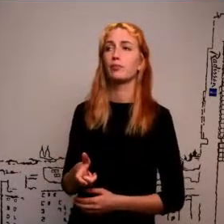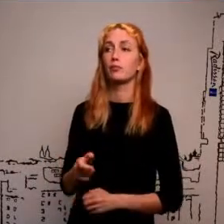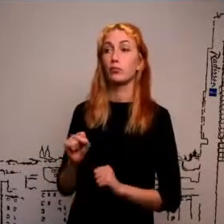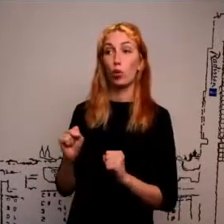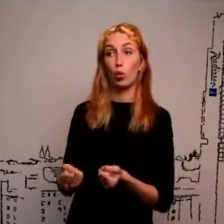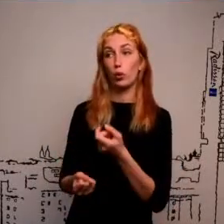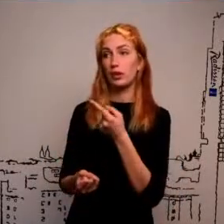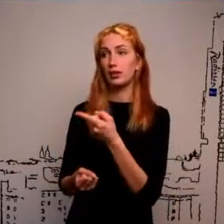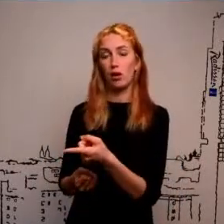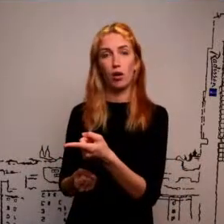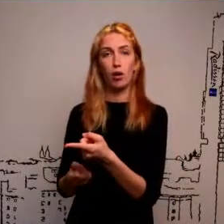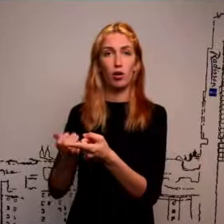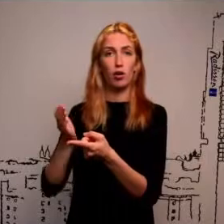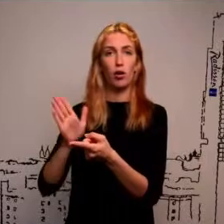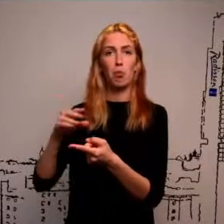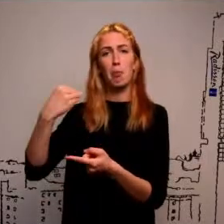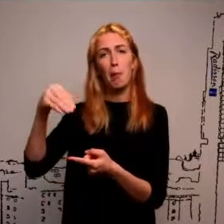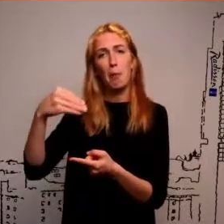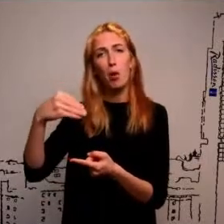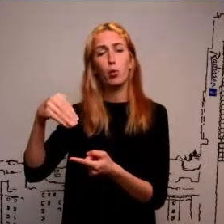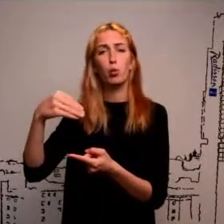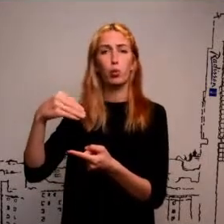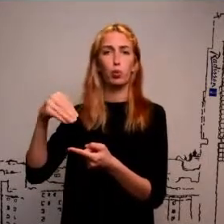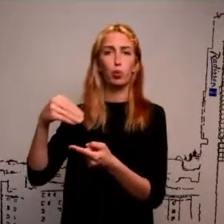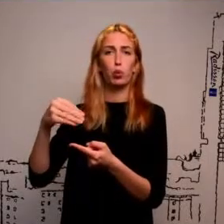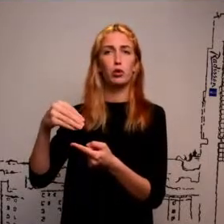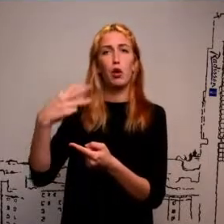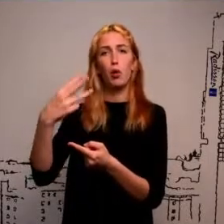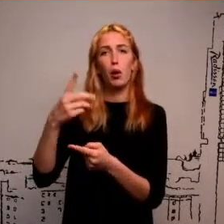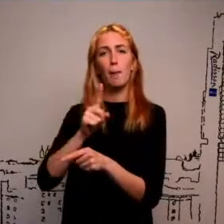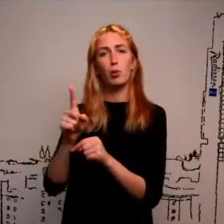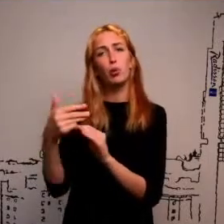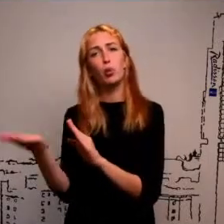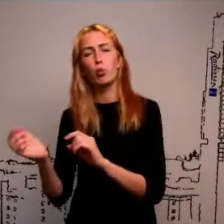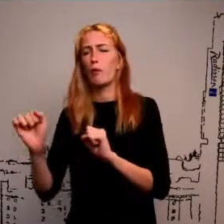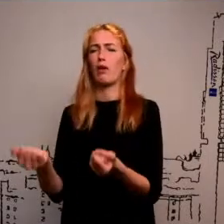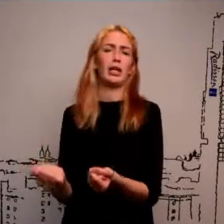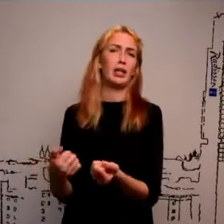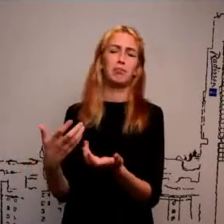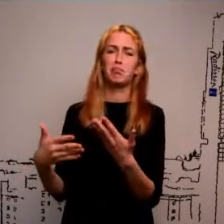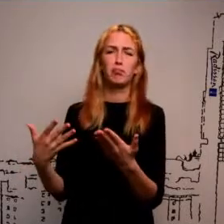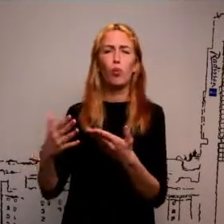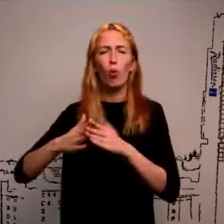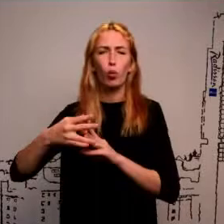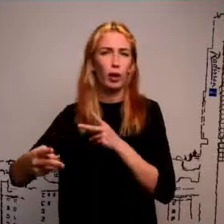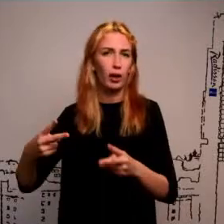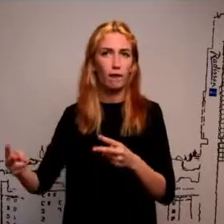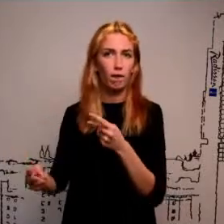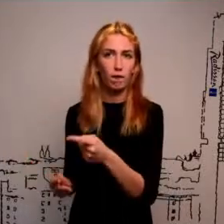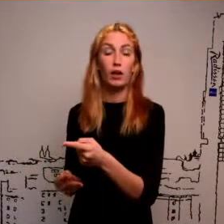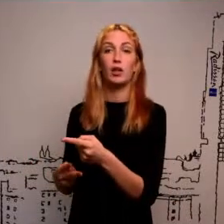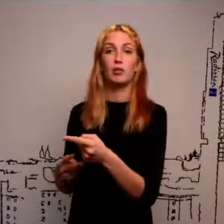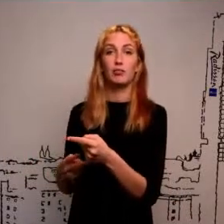sa, ma ei tea, teed oma pausi pikemalt kui või noh, erinevad olukorrad, et